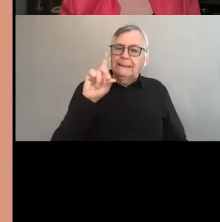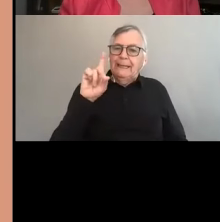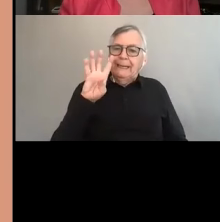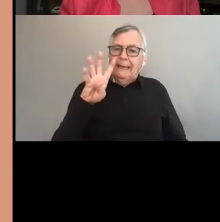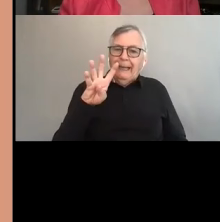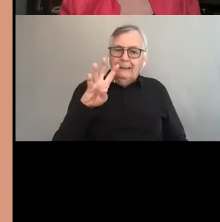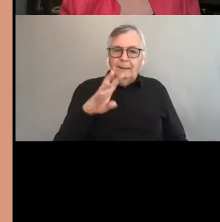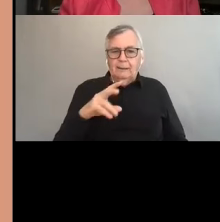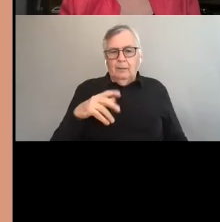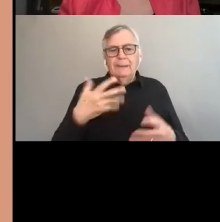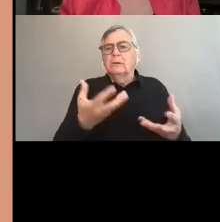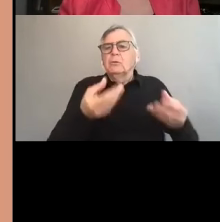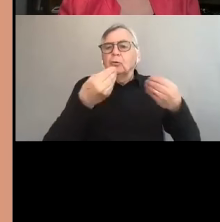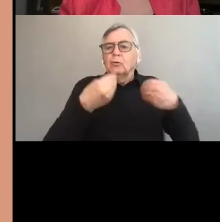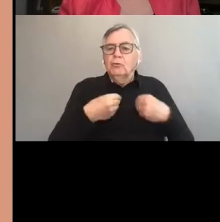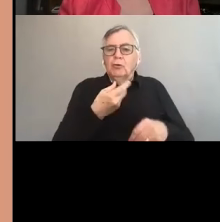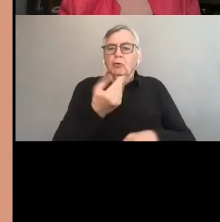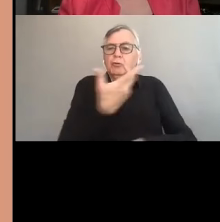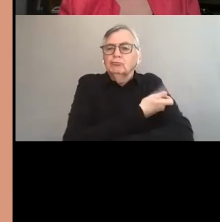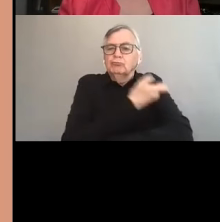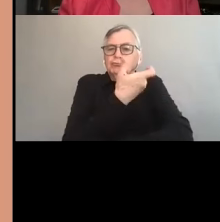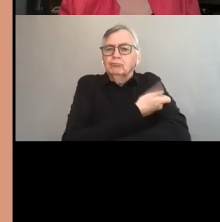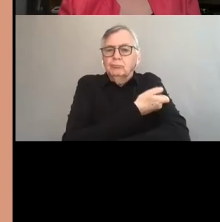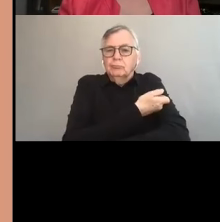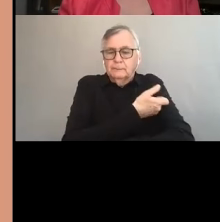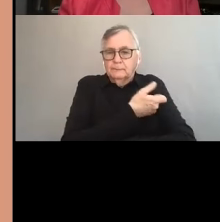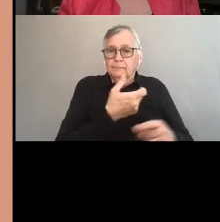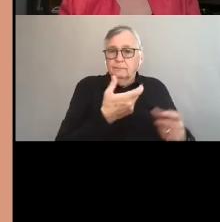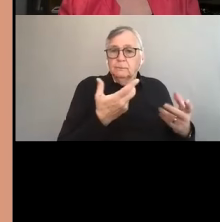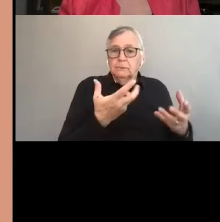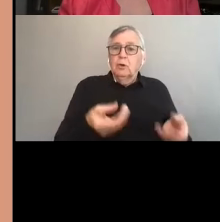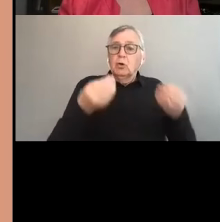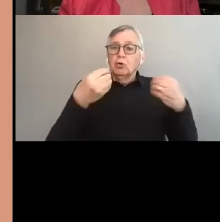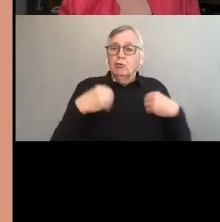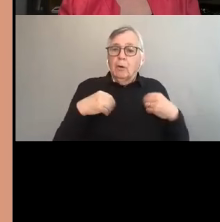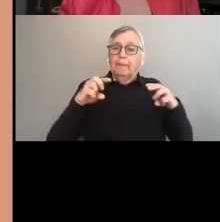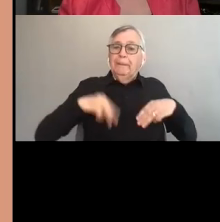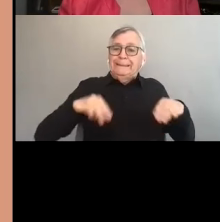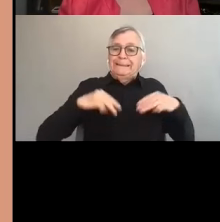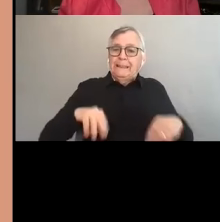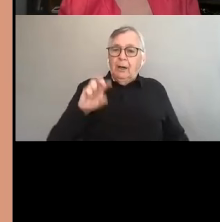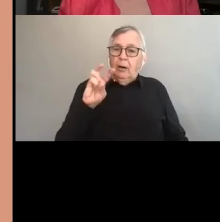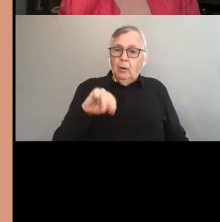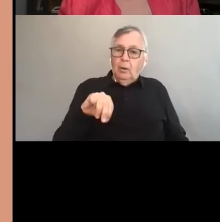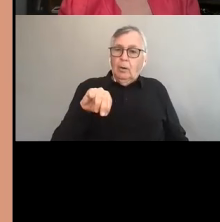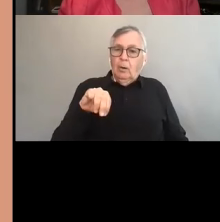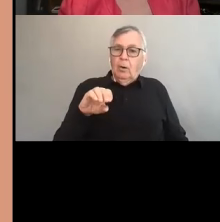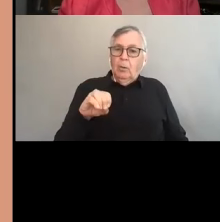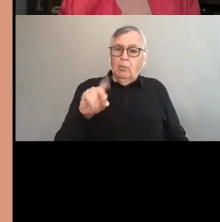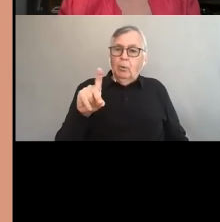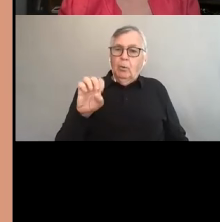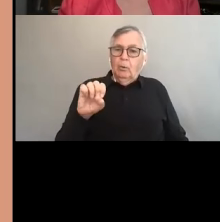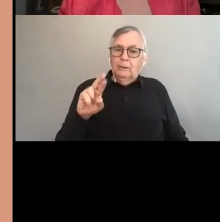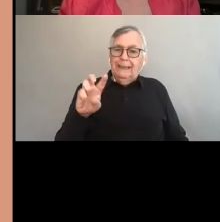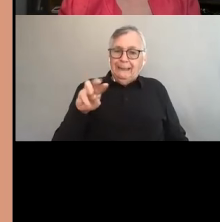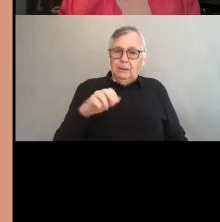les randomiser à recevoir les 2 doses du vaccin. Celui qui nous a été fourni par le ministère, c'est Moderna. Soit le recevoir